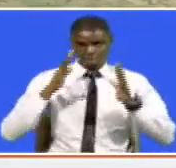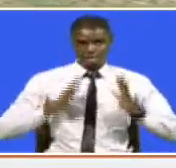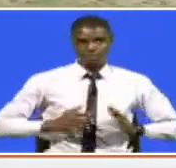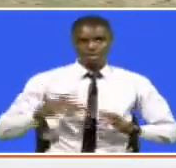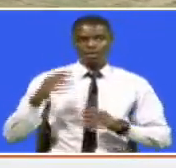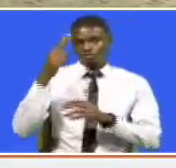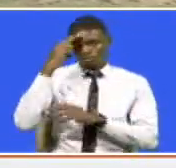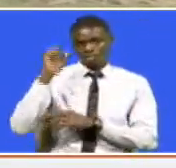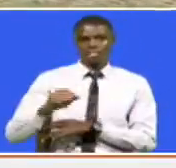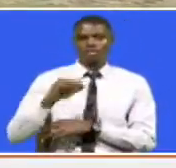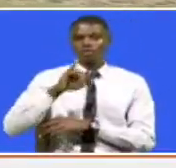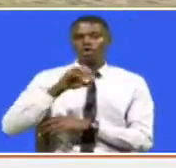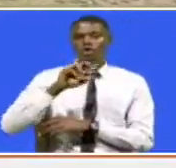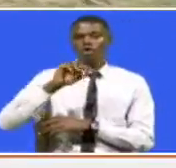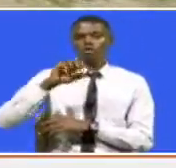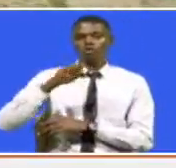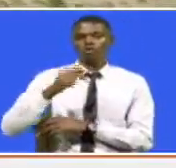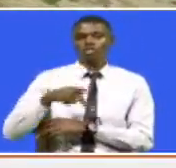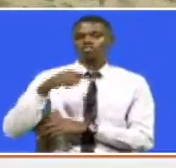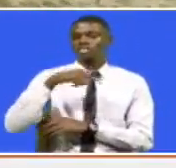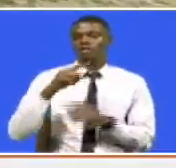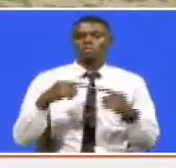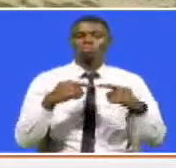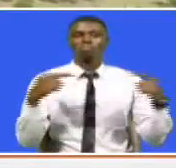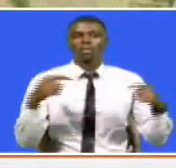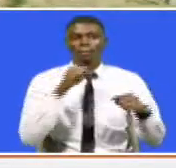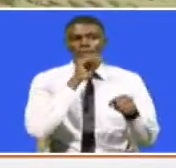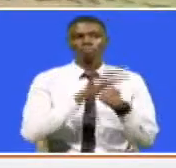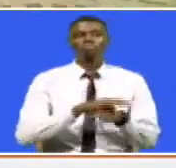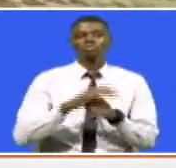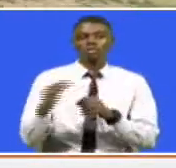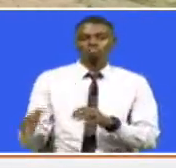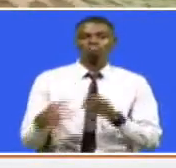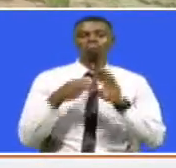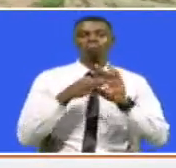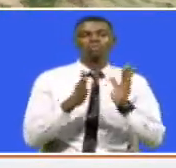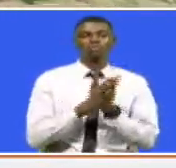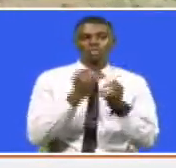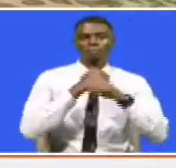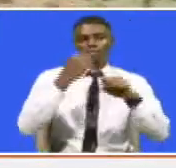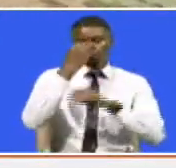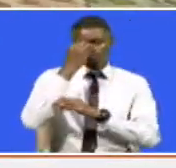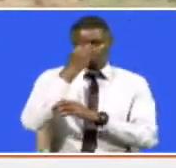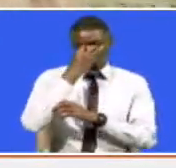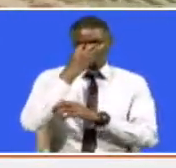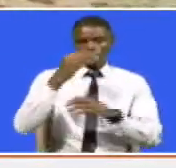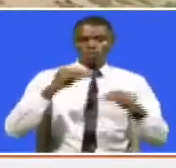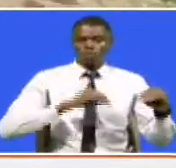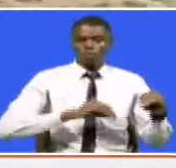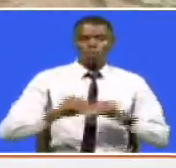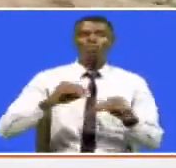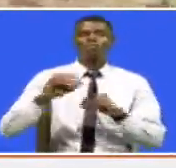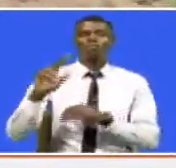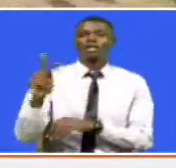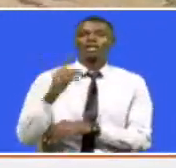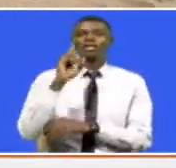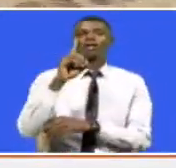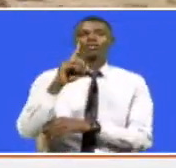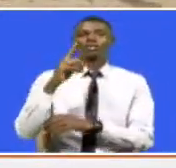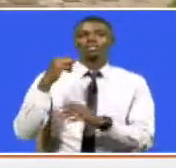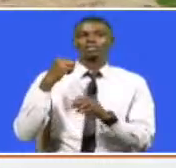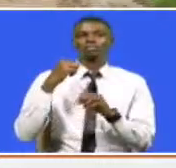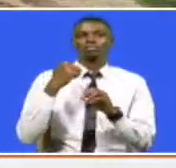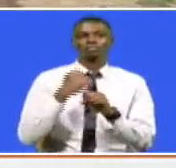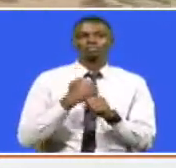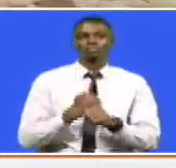Olelenku, ambaye licha ya kuwa kwenye upinzani aliahidi kushirikiana na Rais Ruto kupeleka mbele mpango wa Kenya Kwanza. David